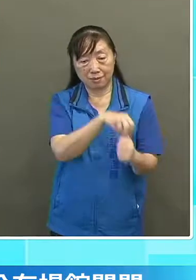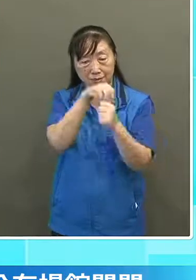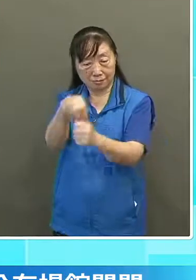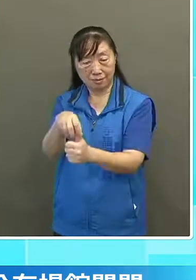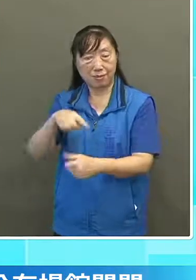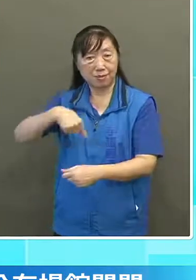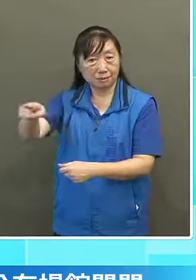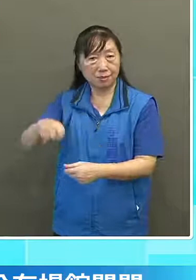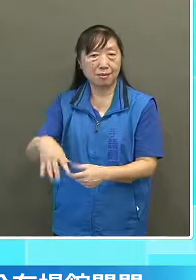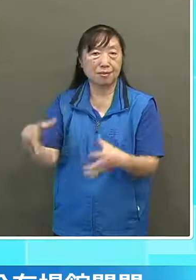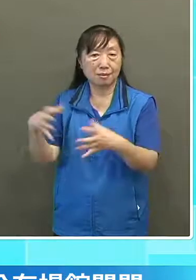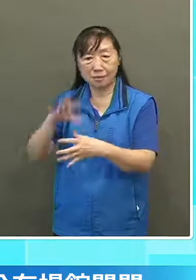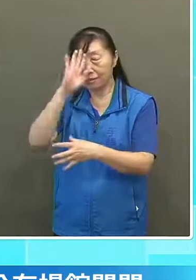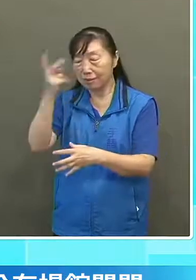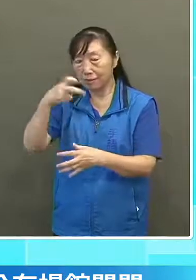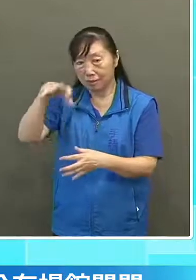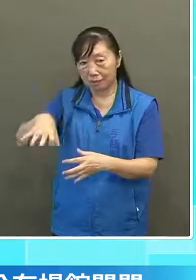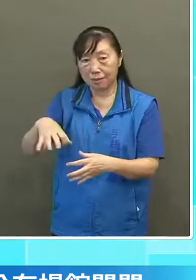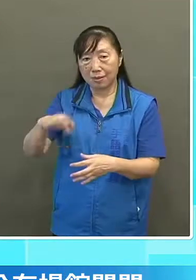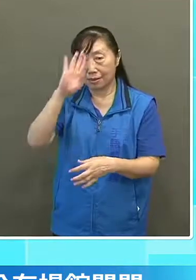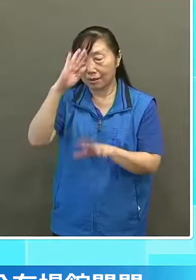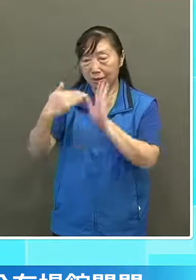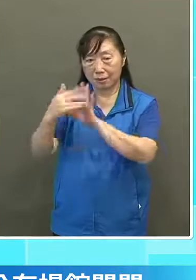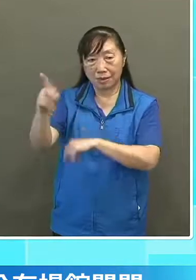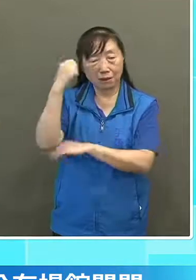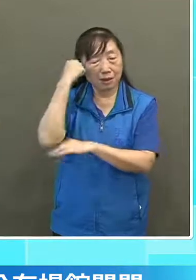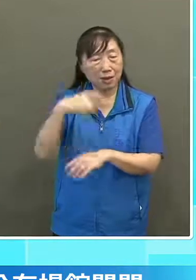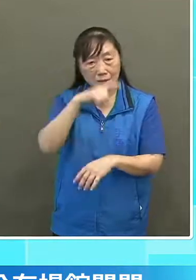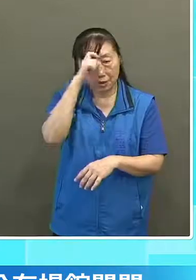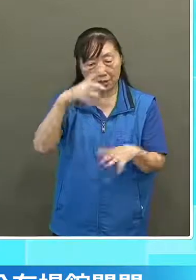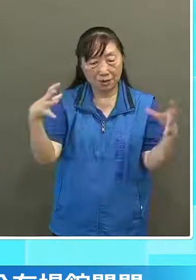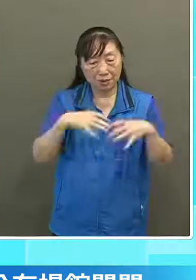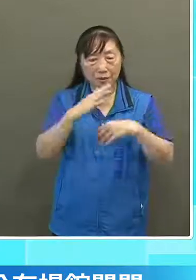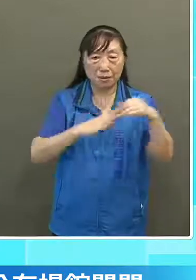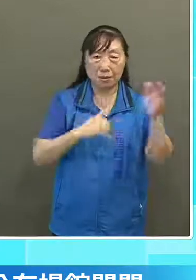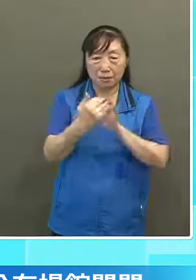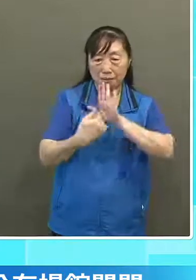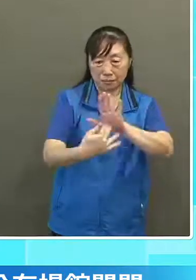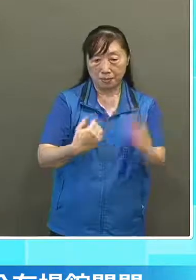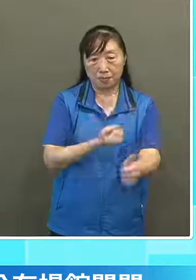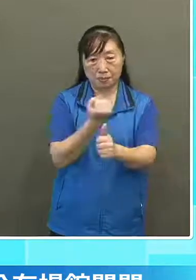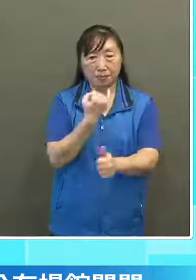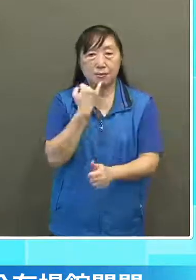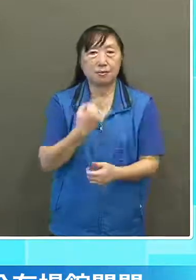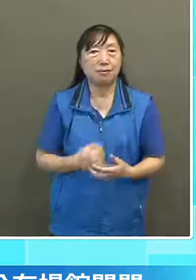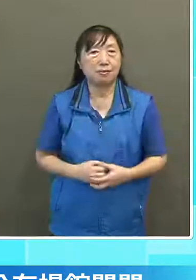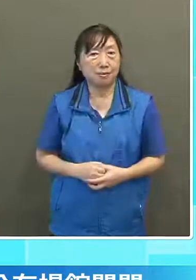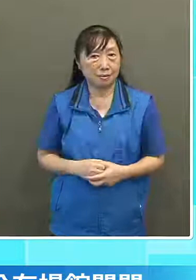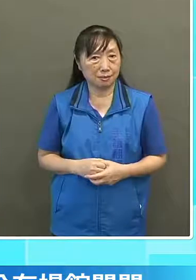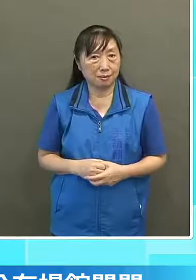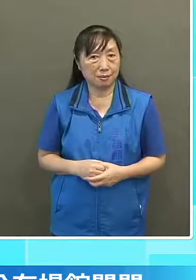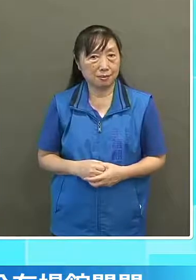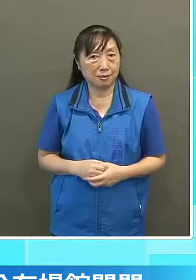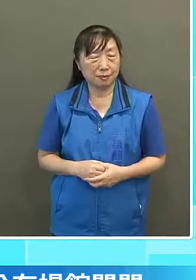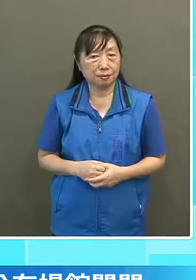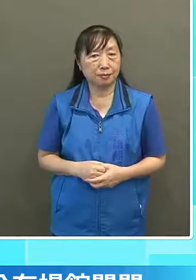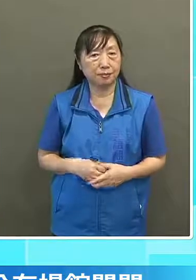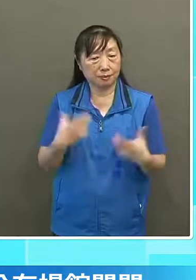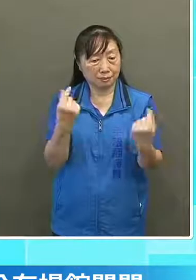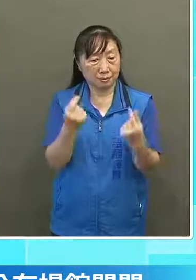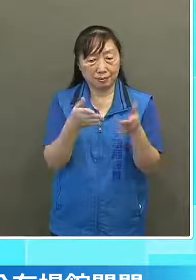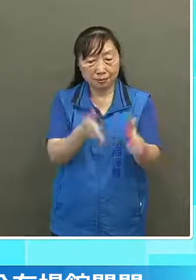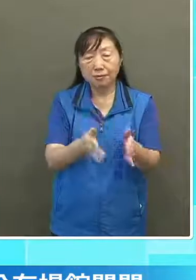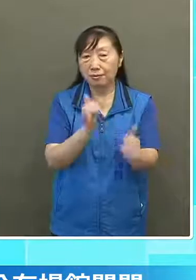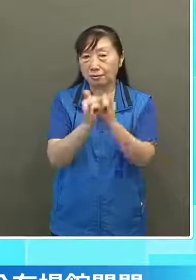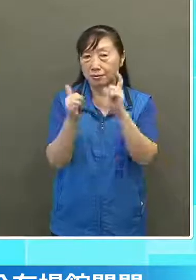防疫旅馆。所以特别大家一起努力，希望能够有效控制疫情。谢谢。 那同样是这个社